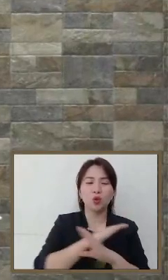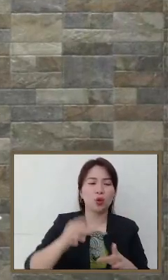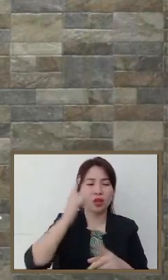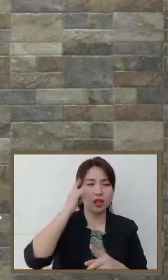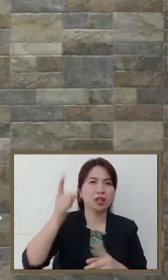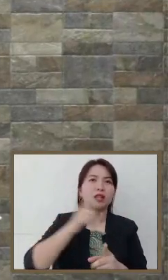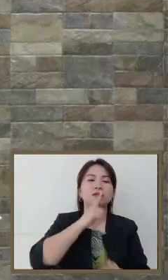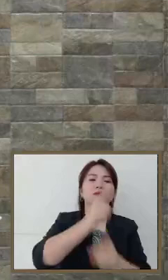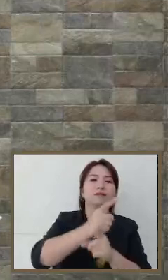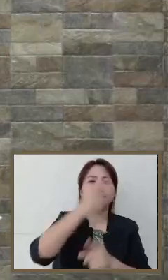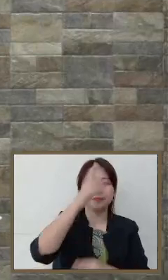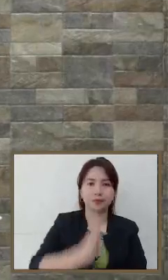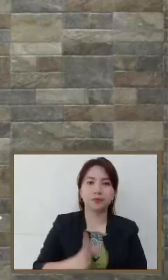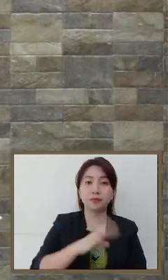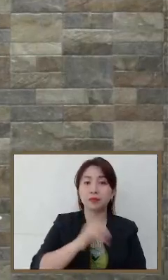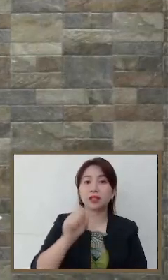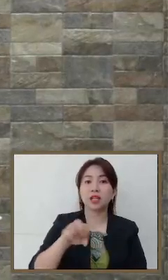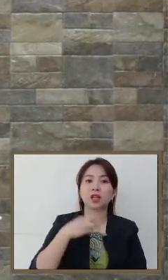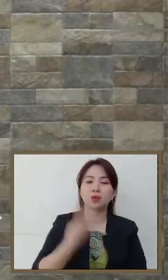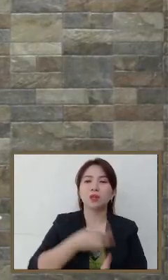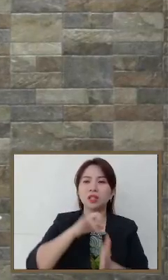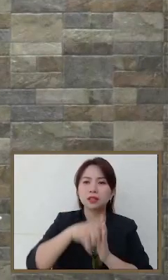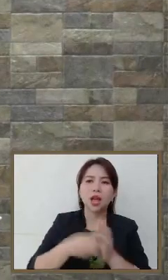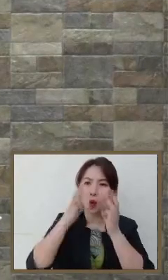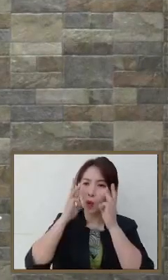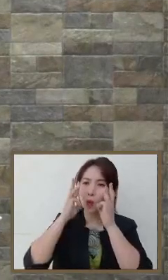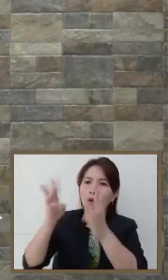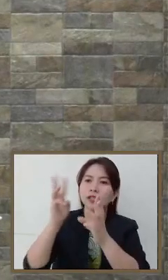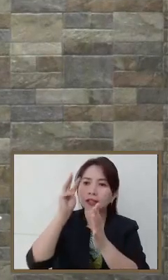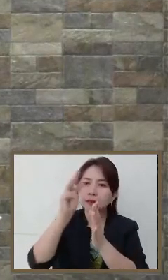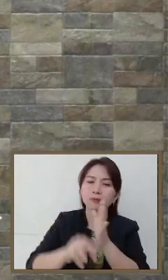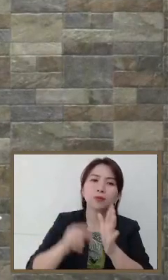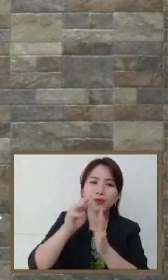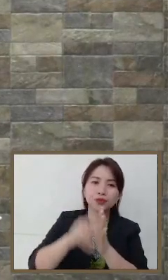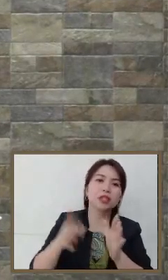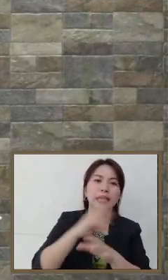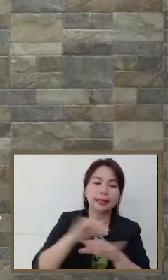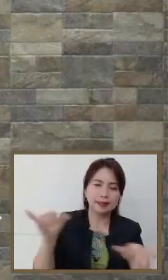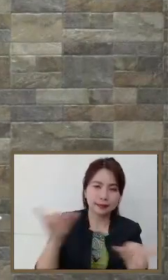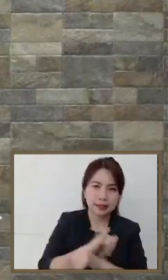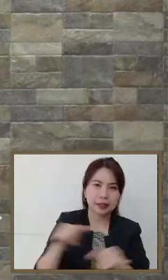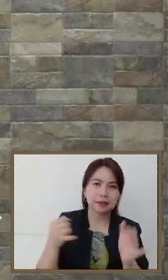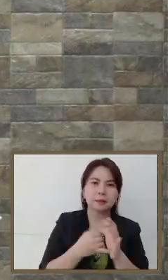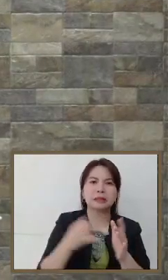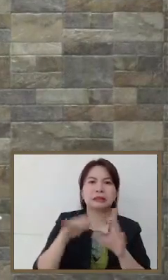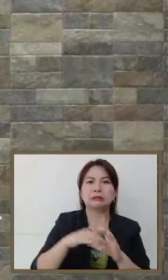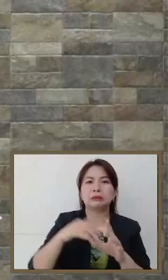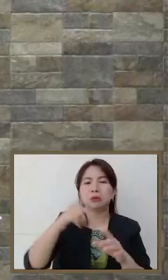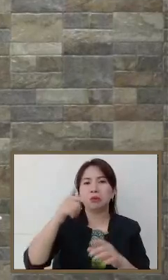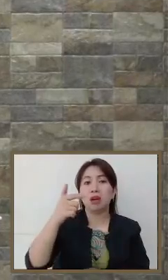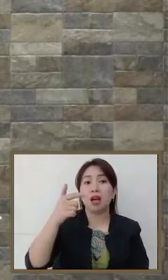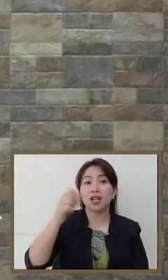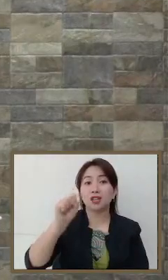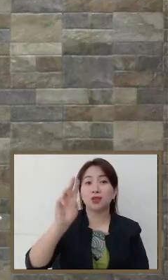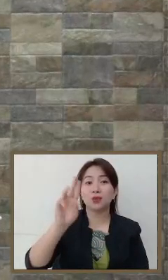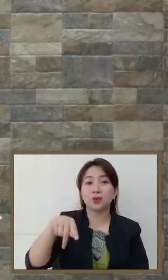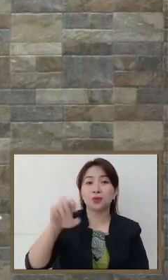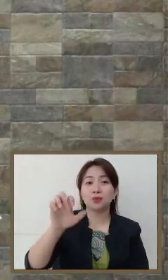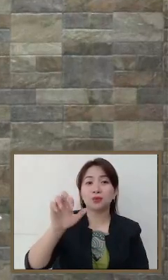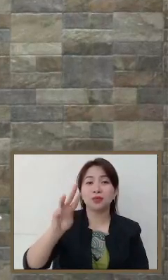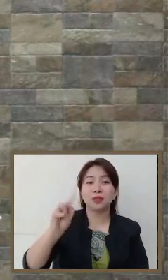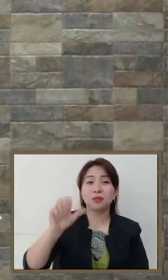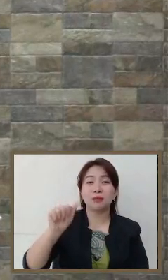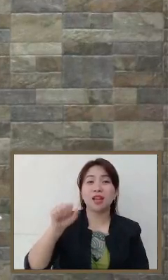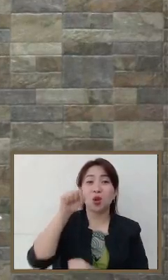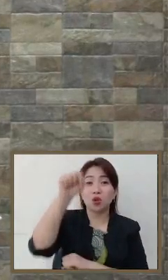natin para lang tayong Nanunood ng penikula para lang nating hinahan tulad ang Diyos kay Superman kay Batman o sa sino pa